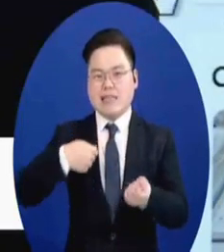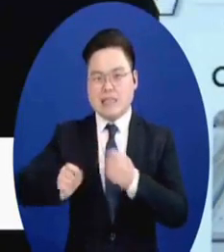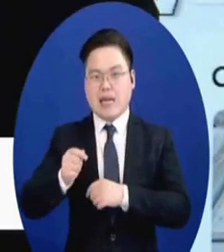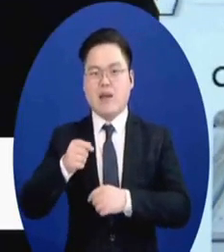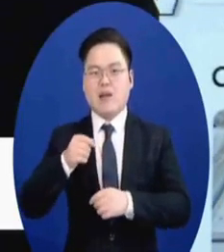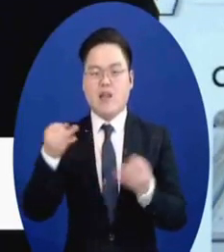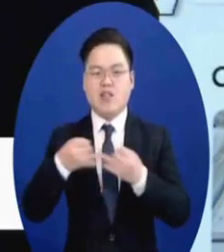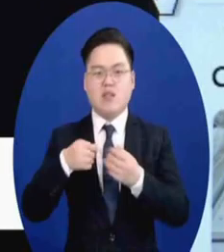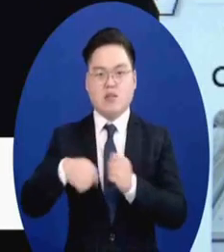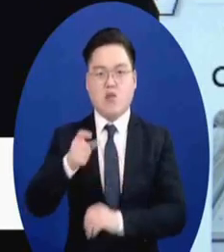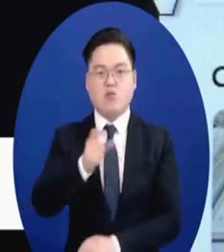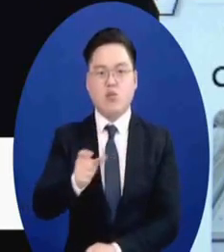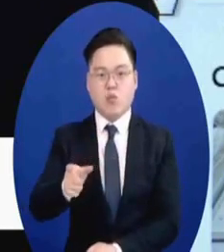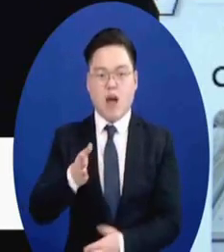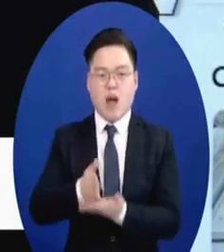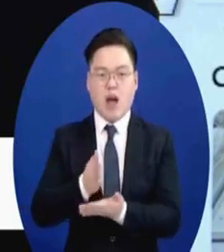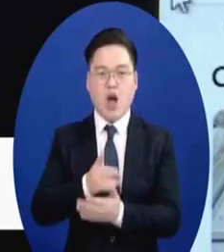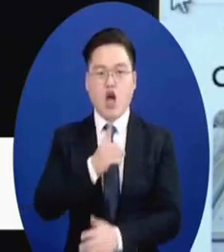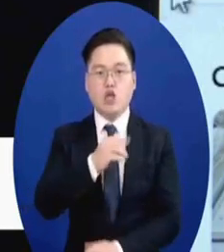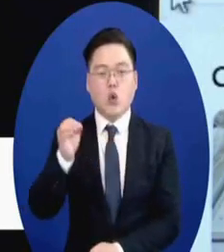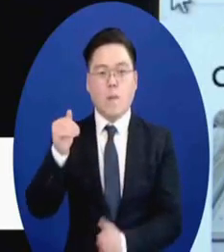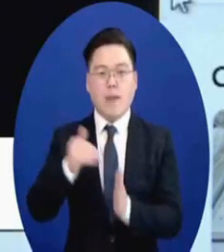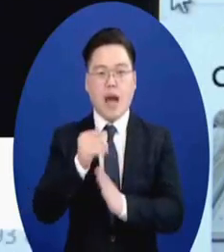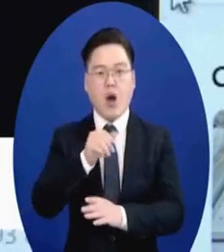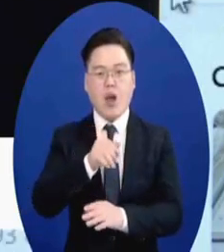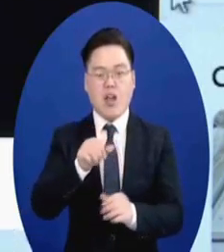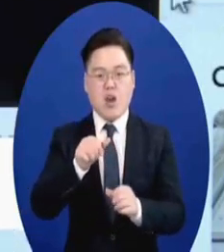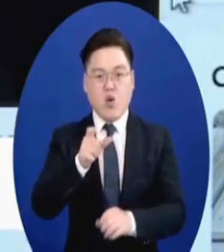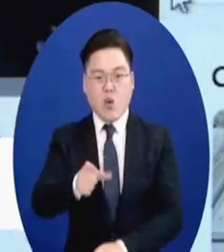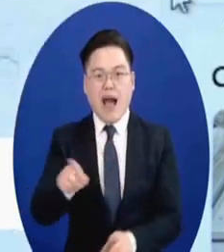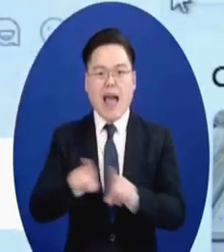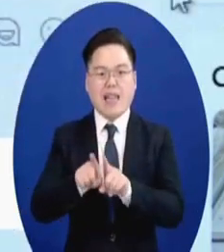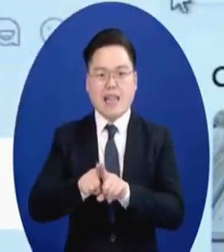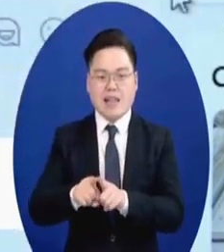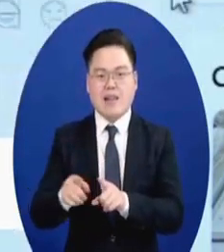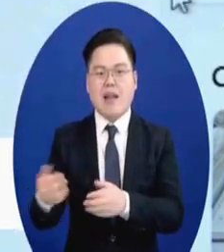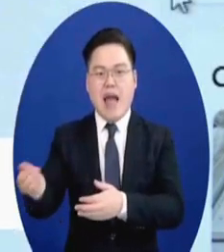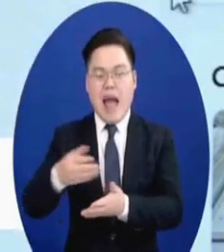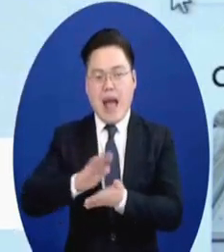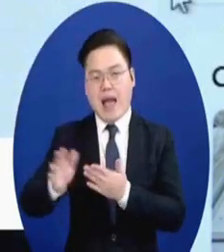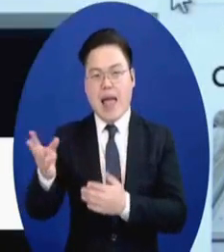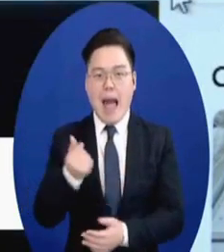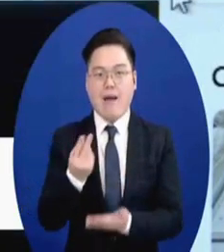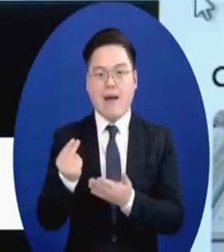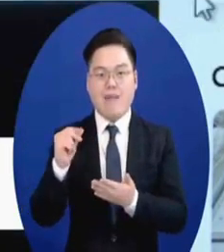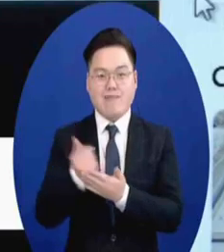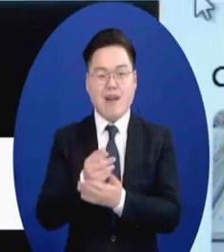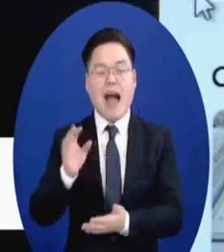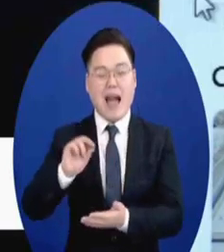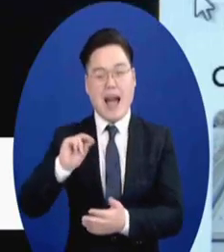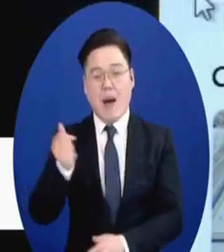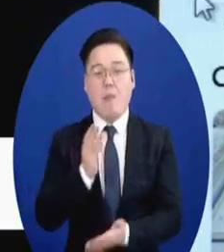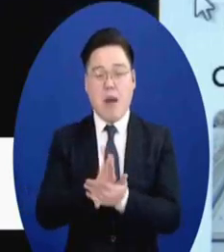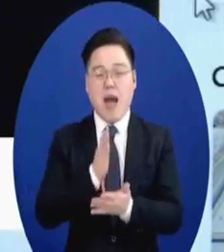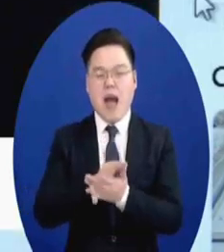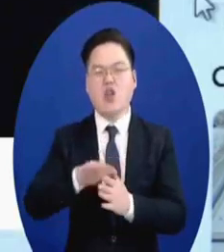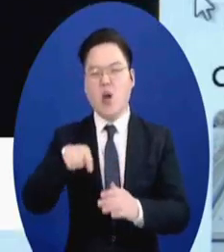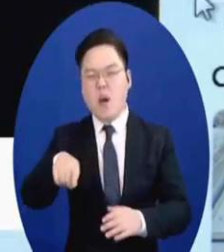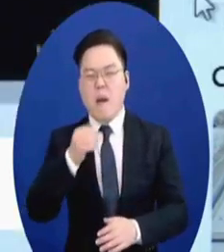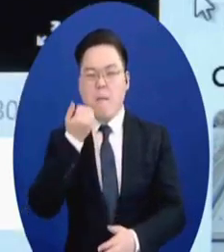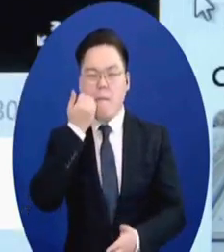авалт хийдэг гэжээ. Энэ нь 100 мянган хүн ямар нэгэн байдлаар үүнд оролцдог гэсэн үг. Харин цахим орчин дахь барааны чанар үнэн баталгаатай байдал дээр